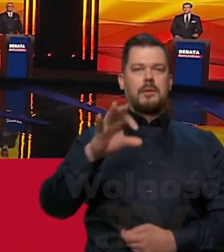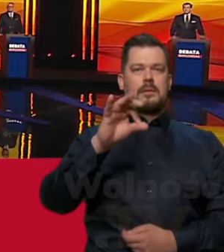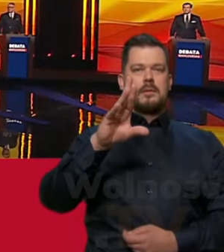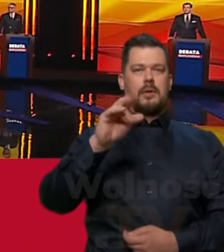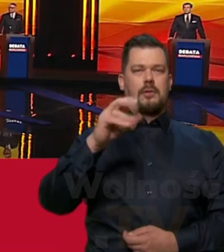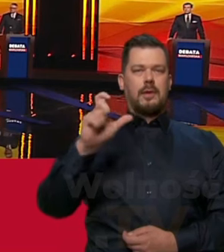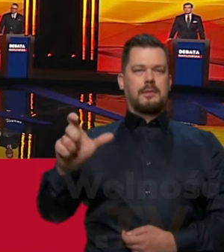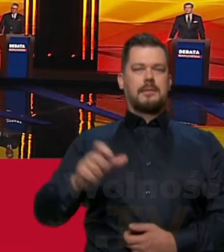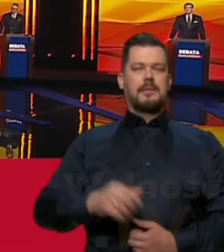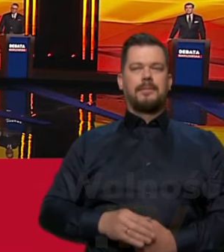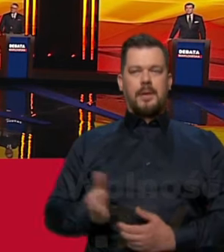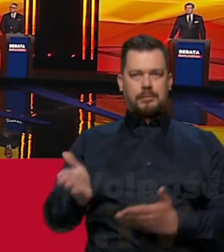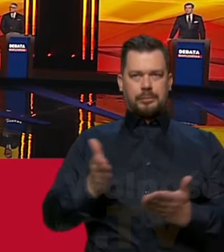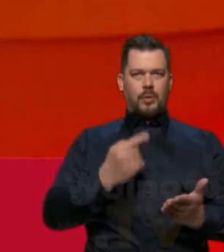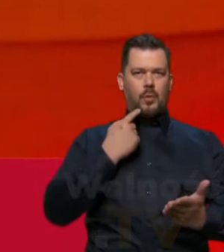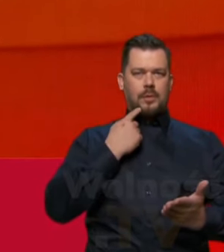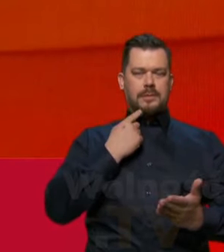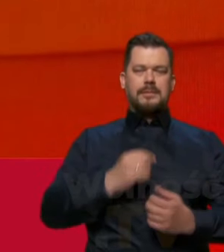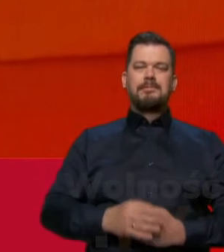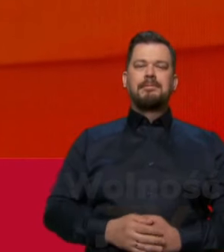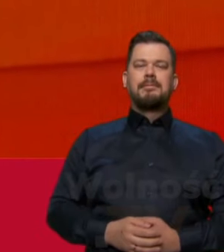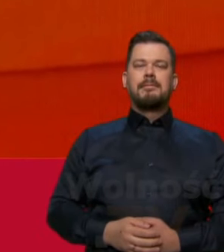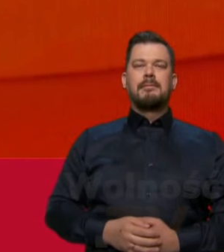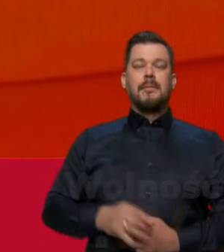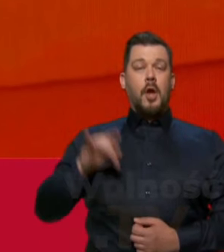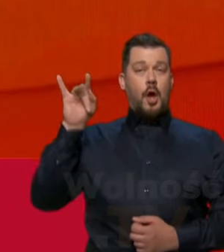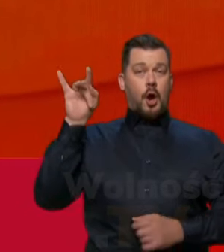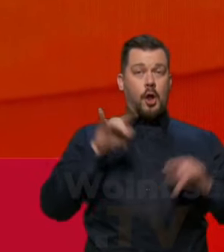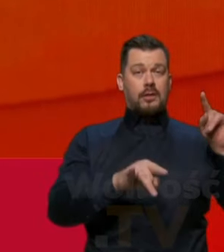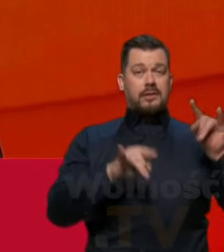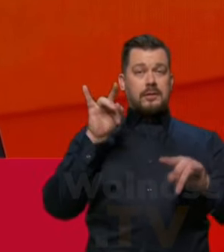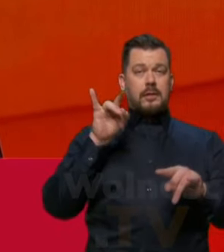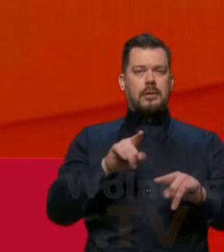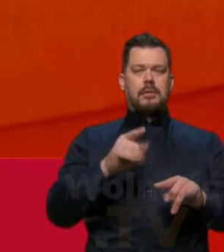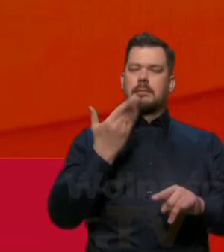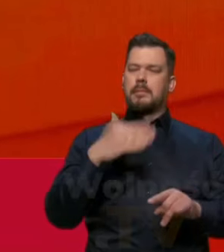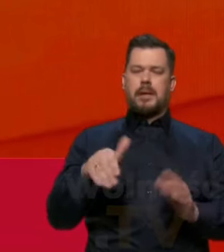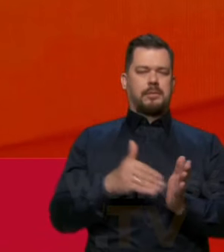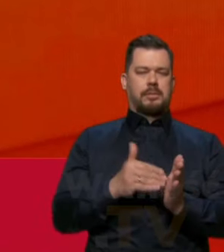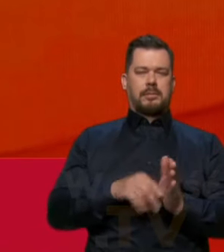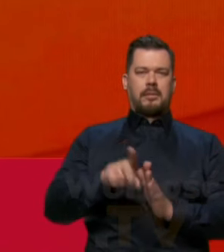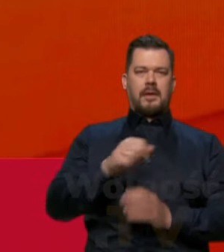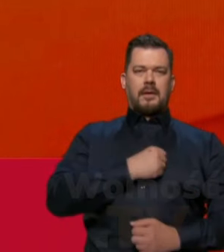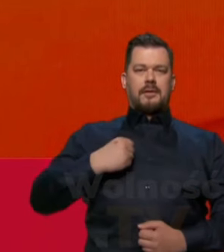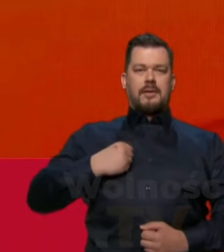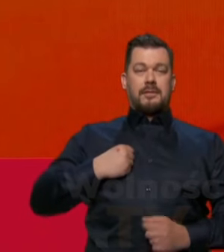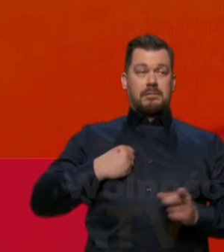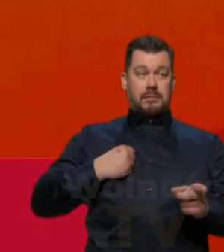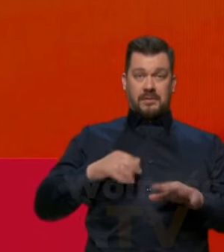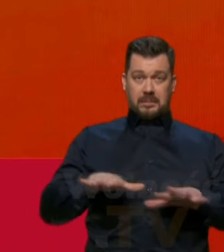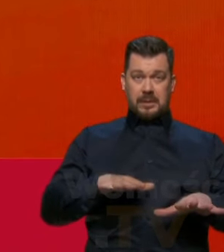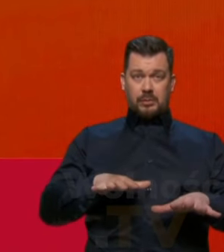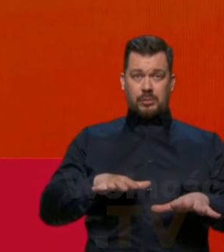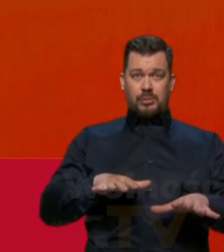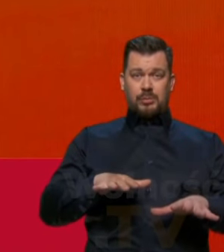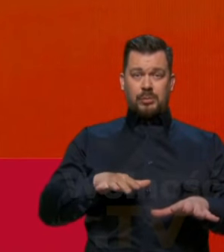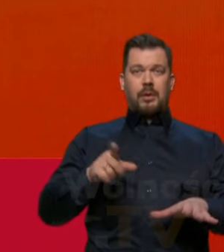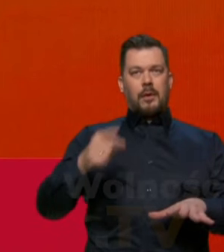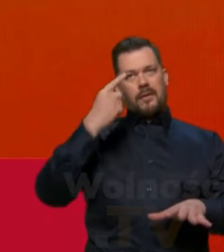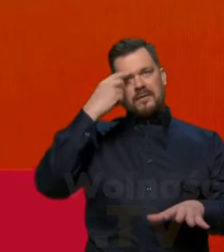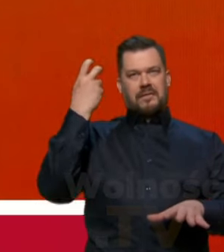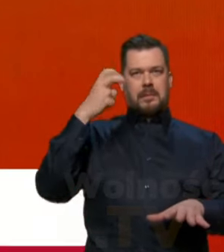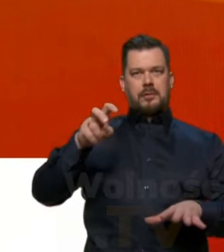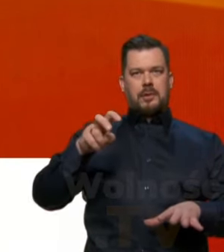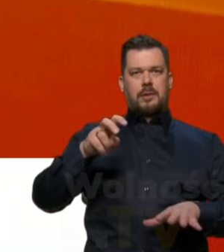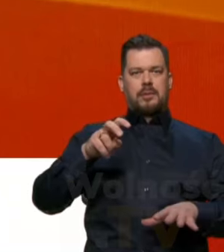Starosielec. Oddajemy panu głos. Lotnisko jest potrzebne w Warszawie, nie w tym miejscu, które ktoś sobie